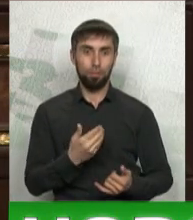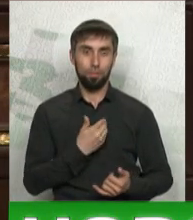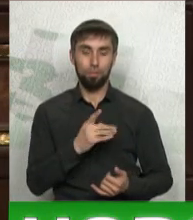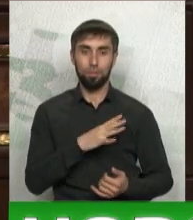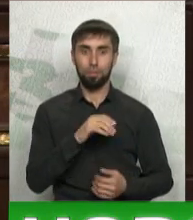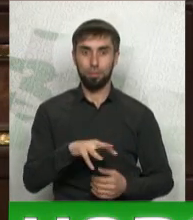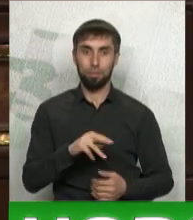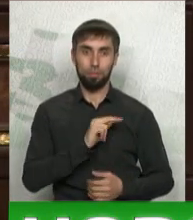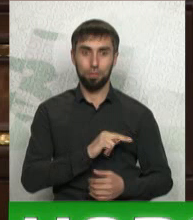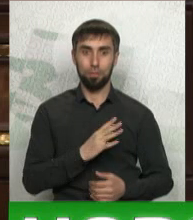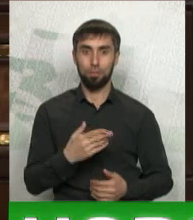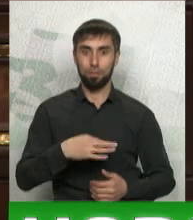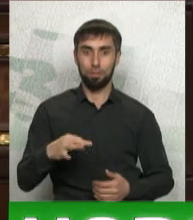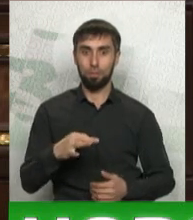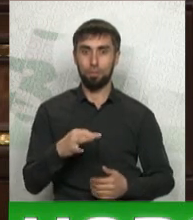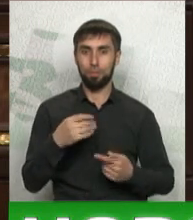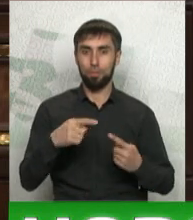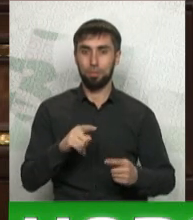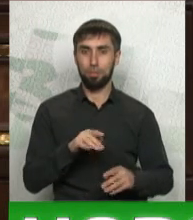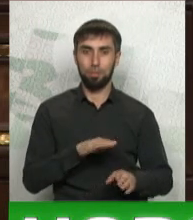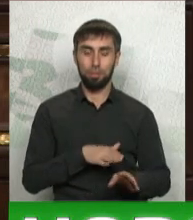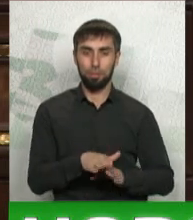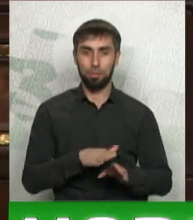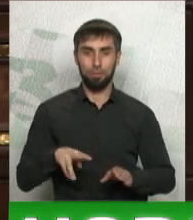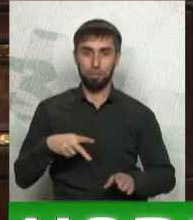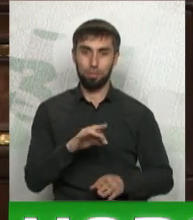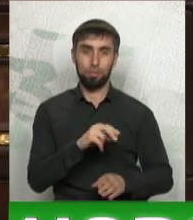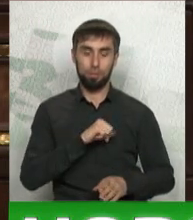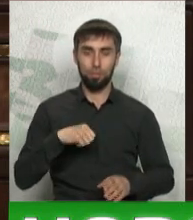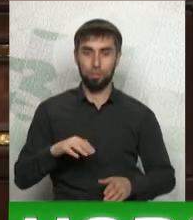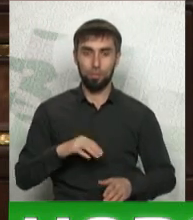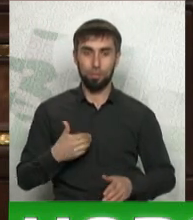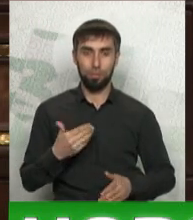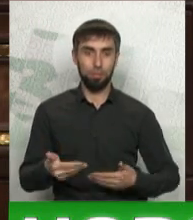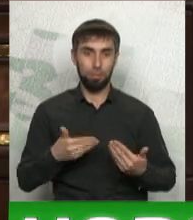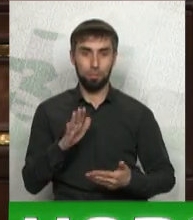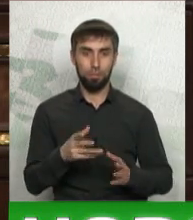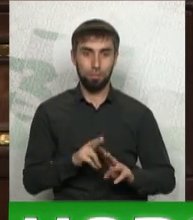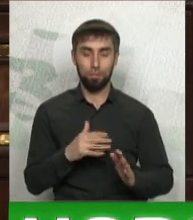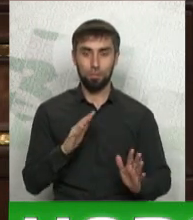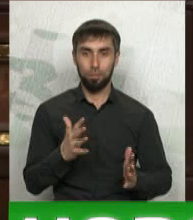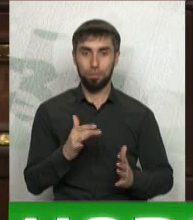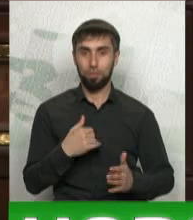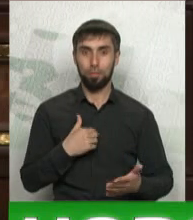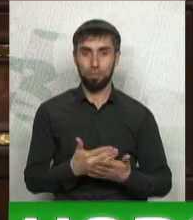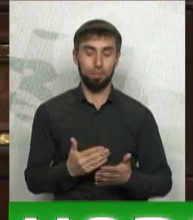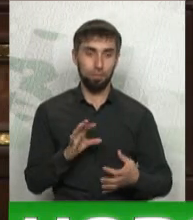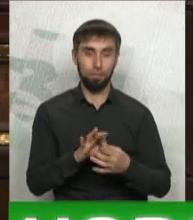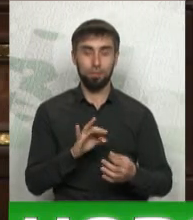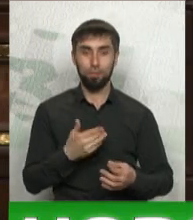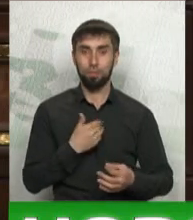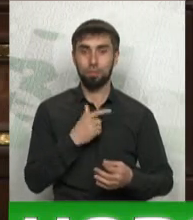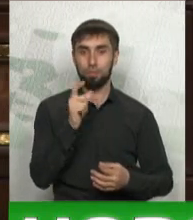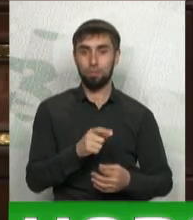чтобы там работал какой-то иной исполнительный директор пока хочет сам разобраться в этой ситуации и активно подключился мы можем сказать что